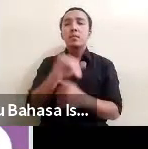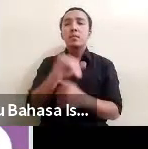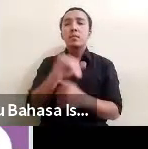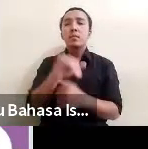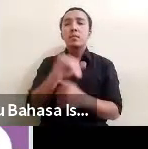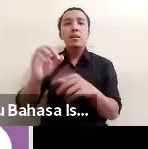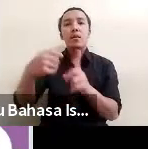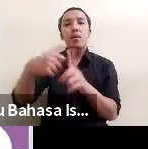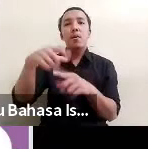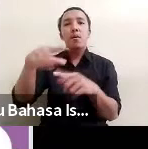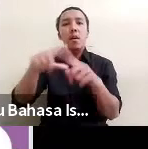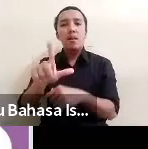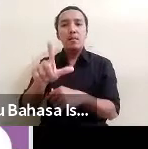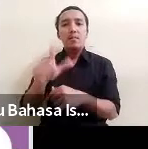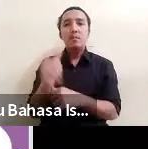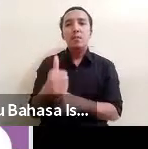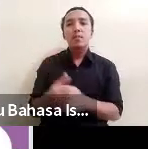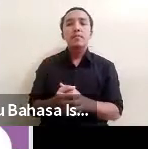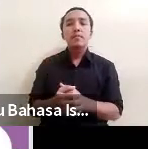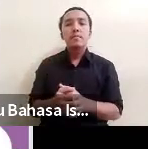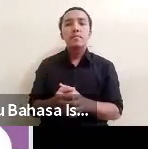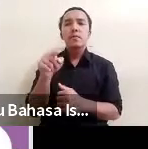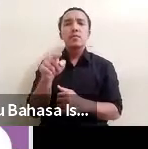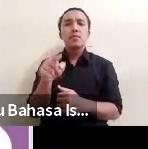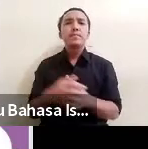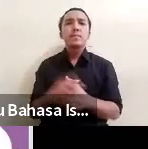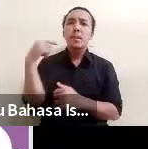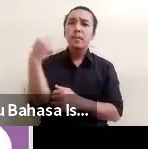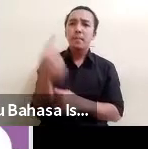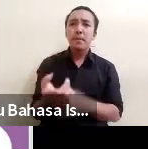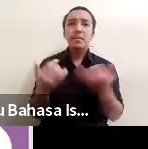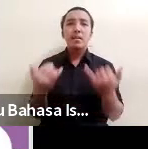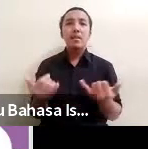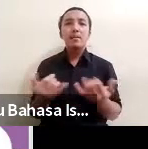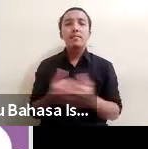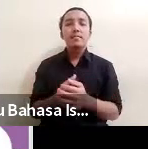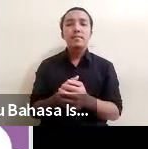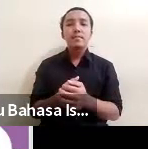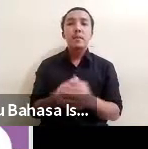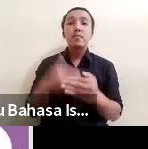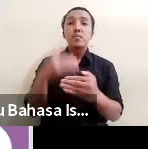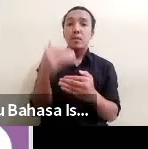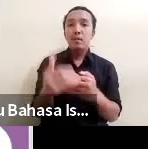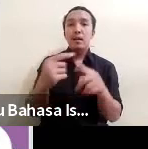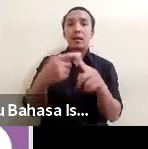DPRD. Nah itu, Pak, ini sampai sekarang. Kemudian dari data-data itu,